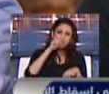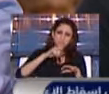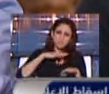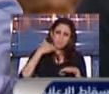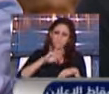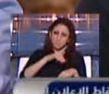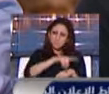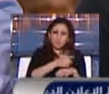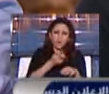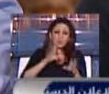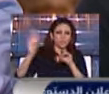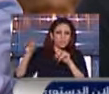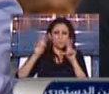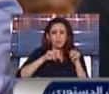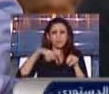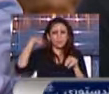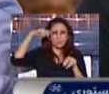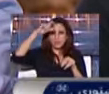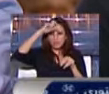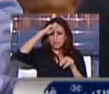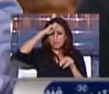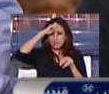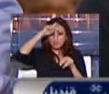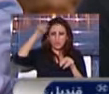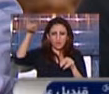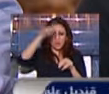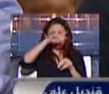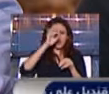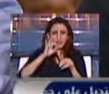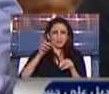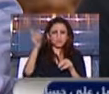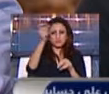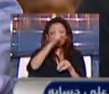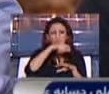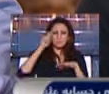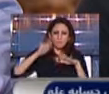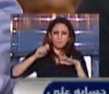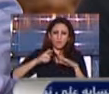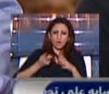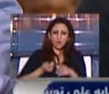هم الداخليه برئاسه مرسي واحمد جمال الدين.